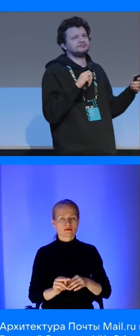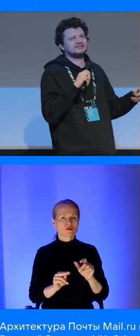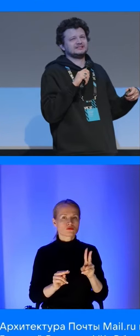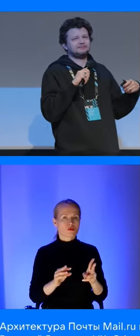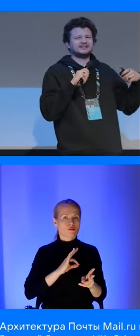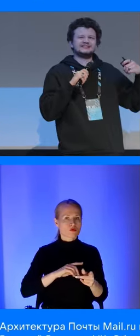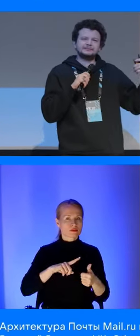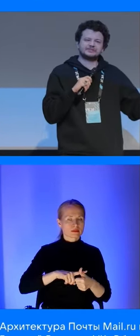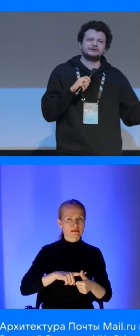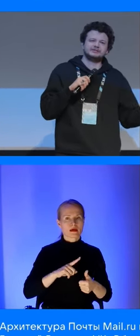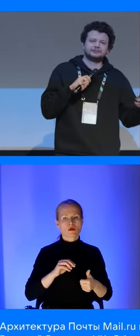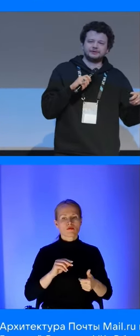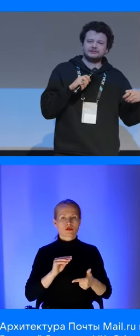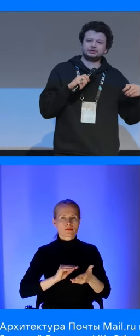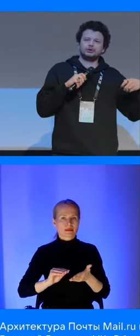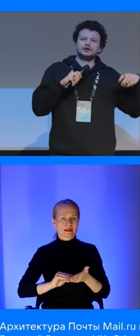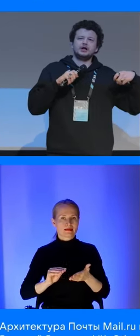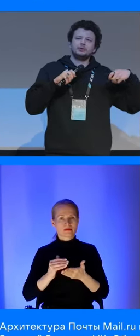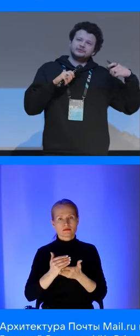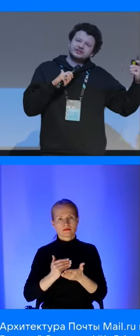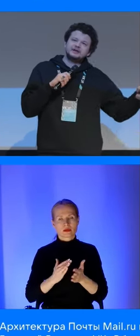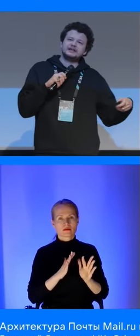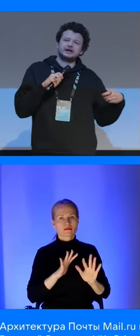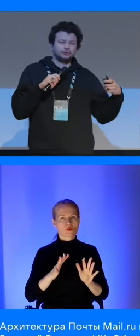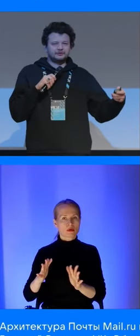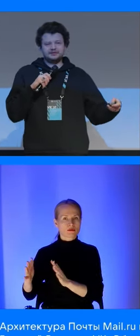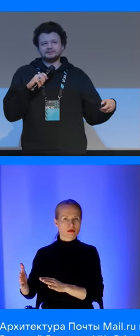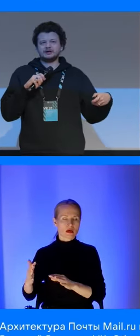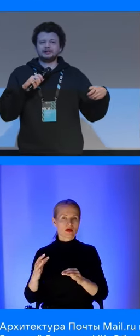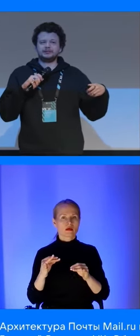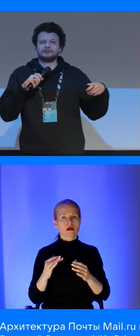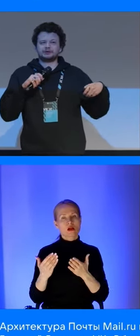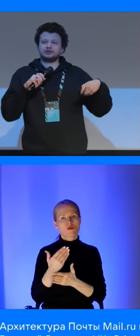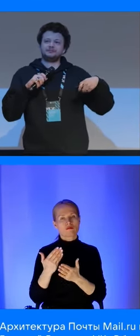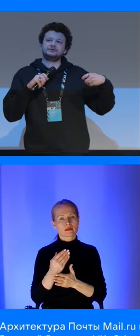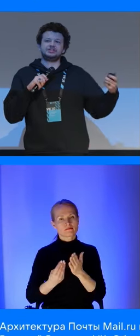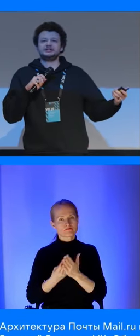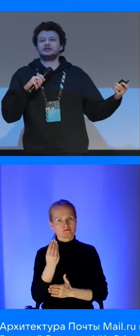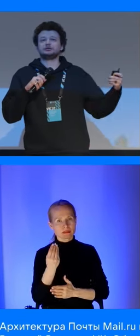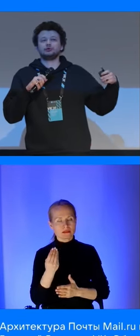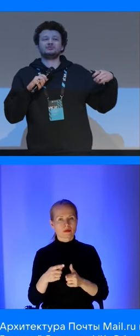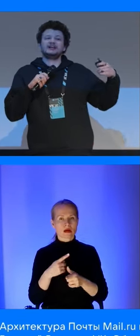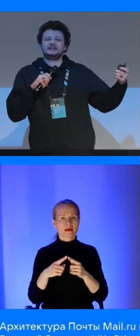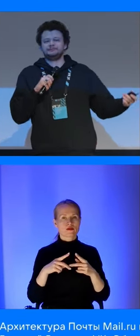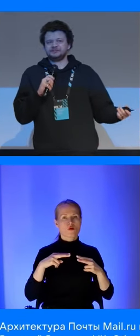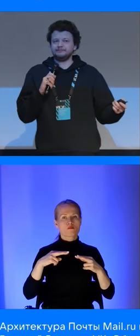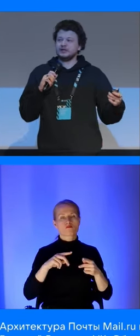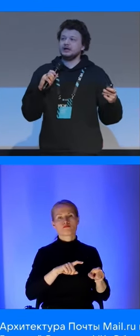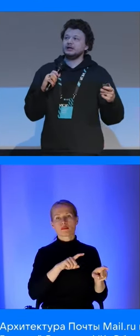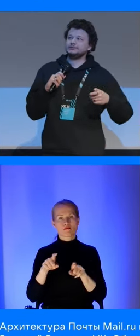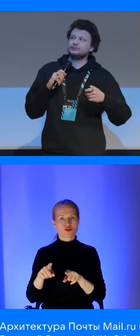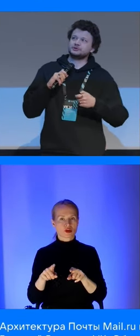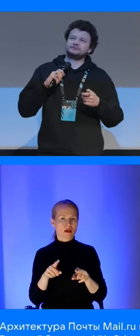можем подписаться per тип события, например, ловить только уведомления о новых письмах, или, например, только перемещение, или только удаление